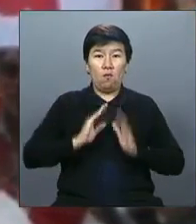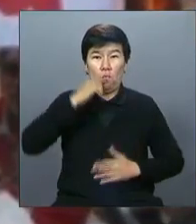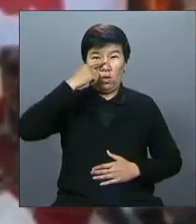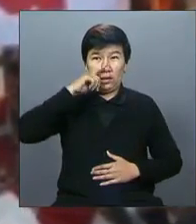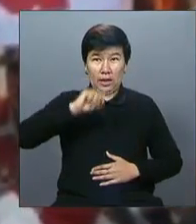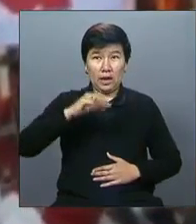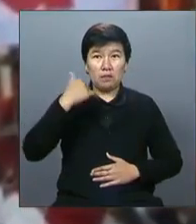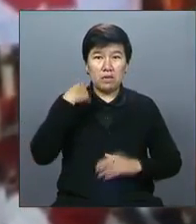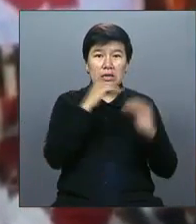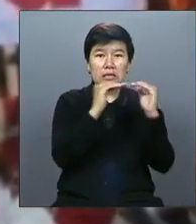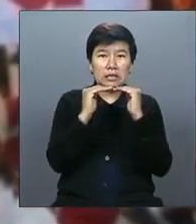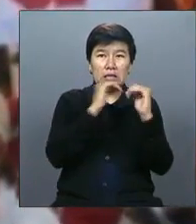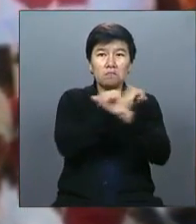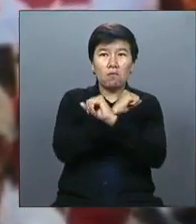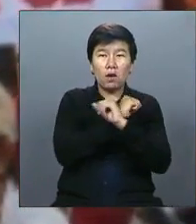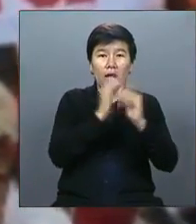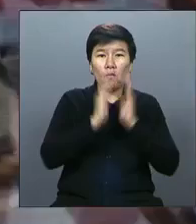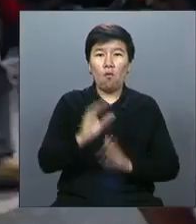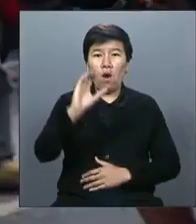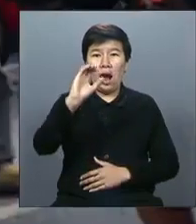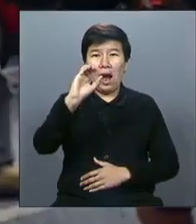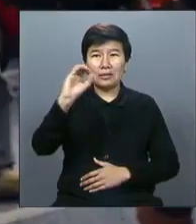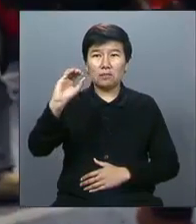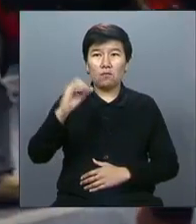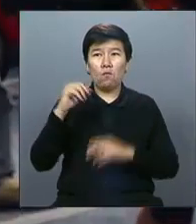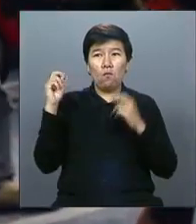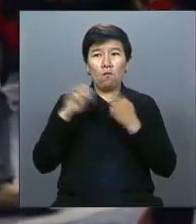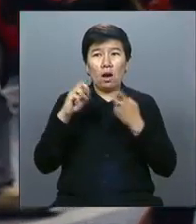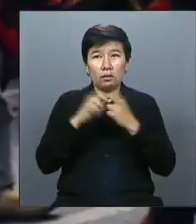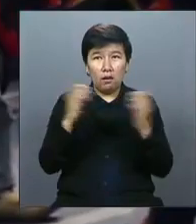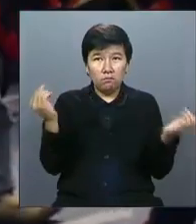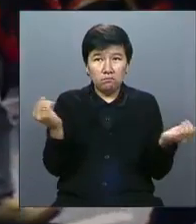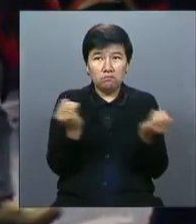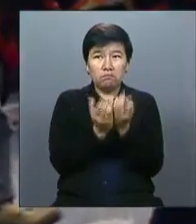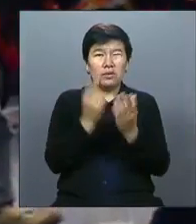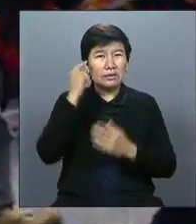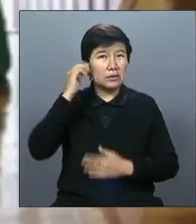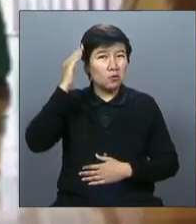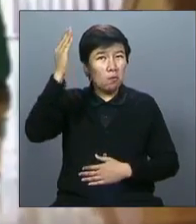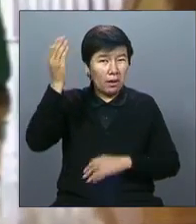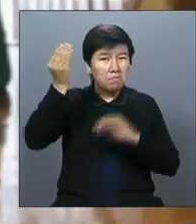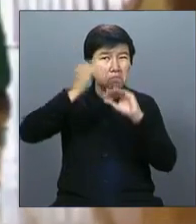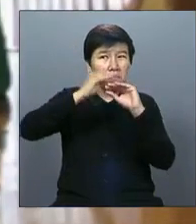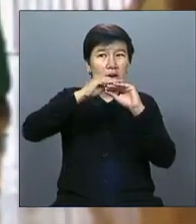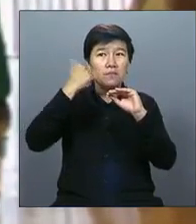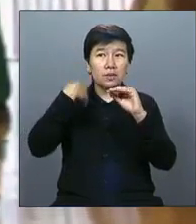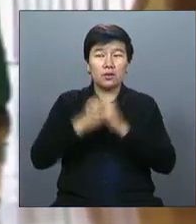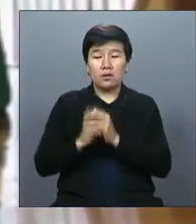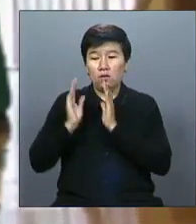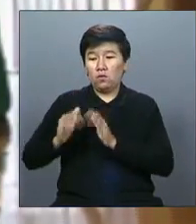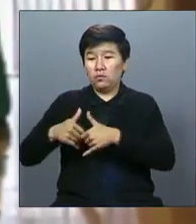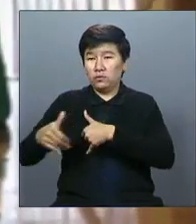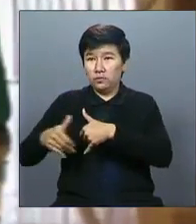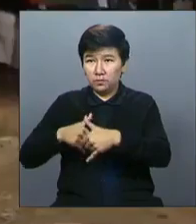กว่า50รายต้องตกเป็นเหยื่อของความรุนแรงและมีแนวโน้มจะเพิ่มสูงขึ้นเรื่อยๆโดยกลุ่มชาวบ้านที่ลุกขึ้นม